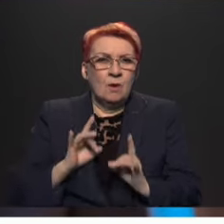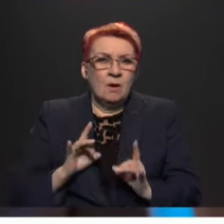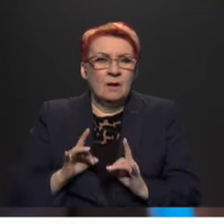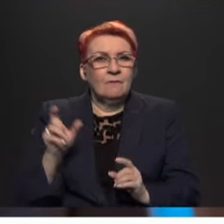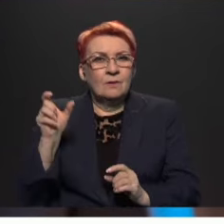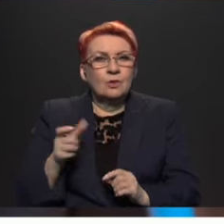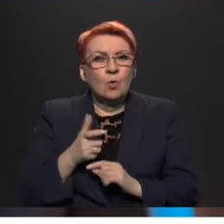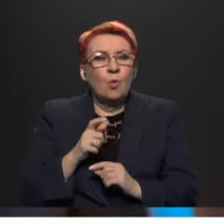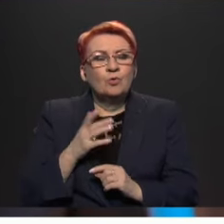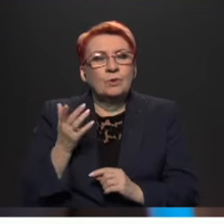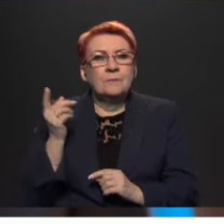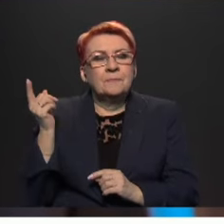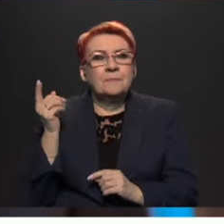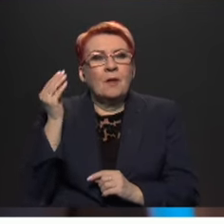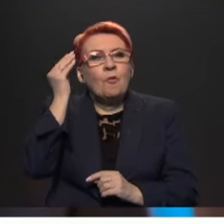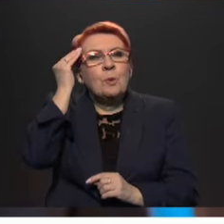просто человек очень мнительный,